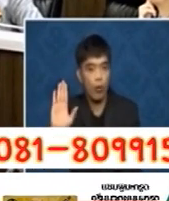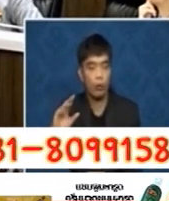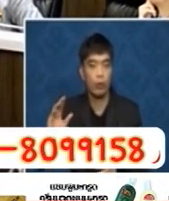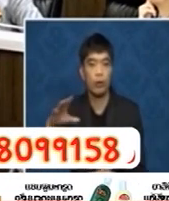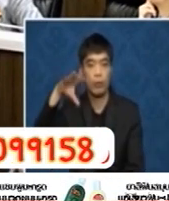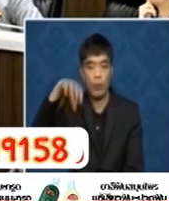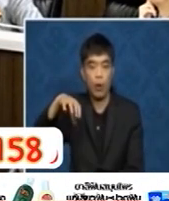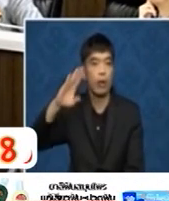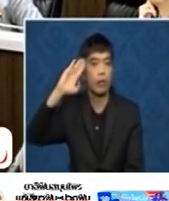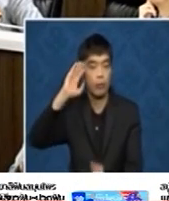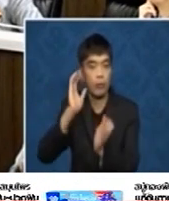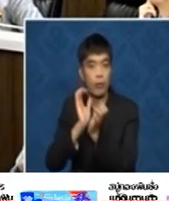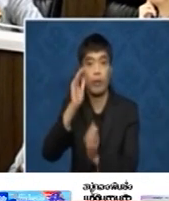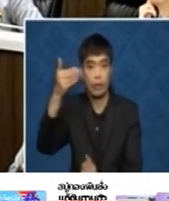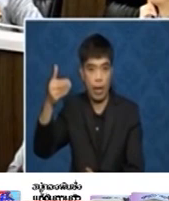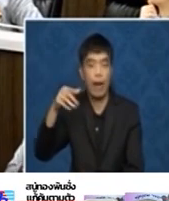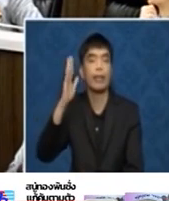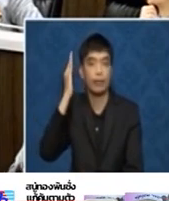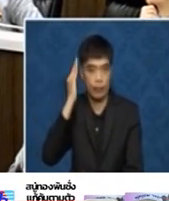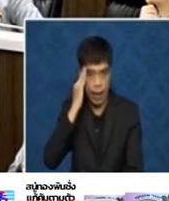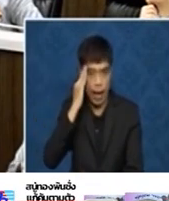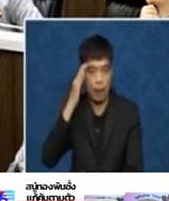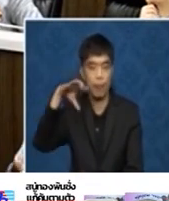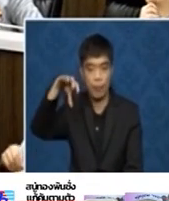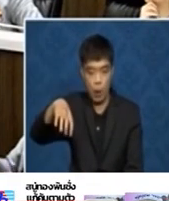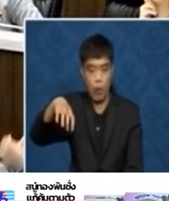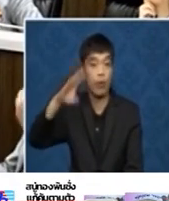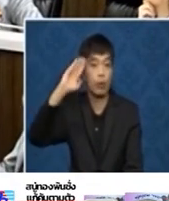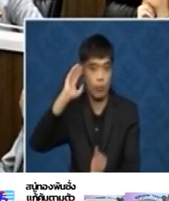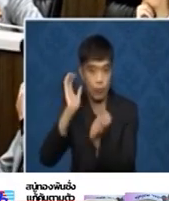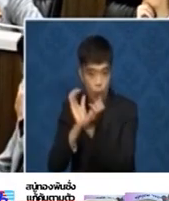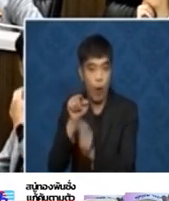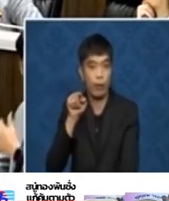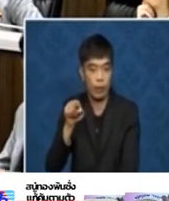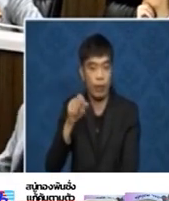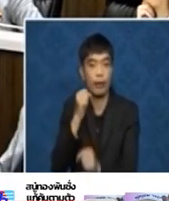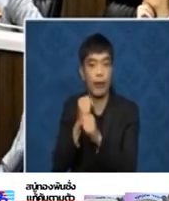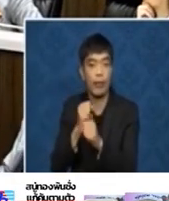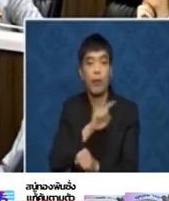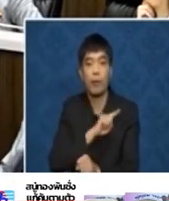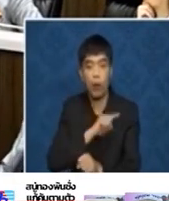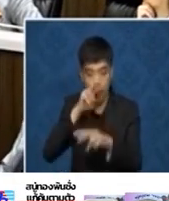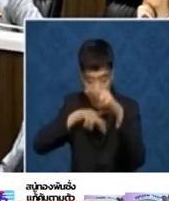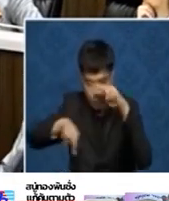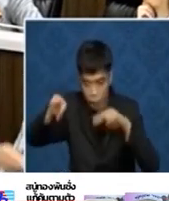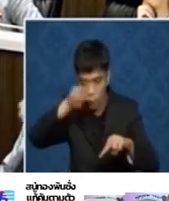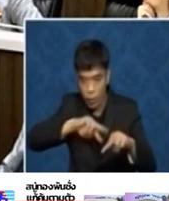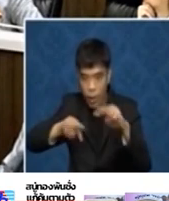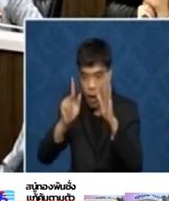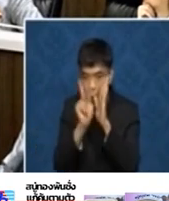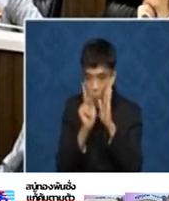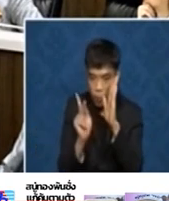าติเป็นองค์กรที่ดำเนินภารกิจสำคัญในการบังคับใช้กฎหมายและรักษาความสงบเรียบร้อยให้แก่ประชาช